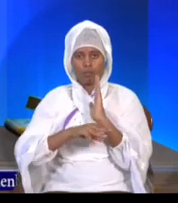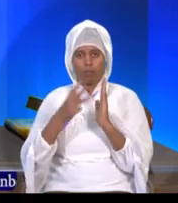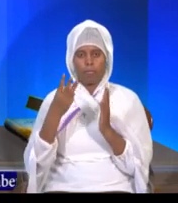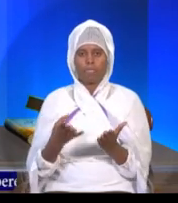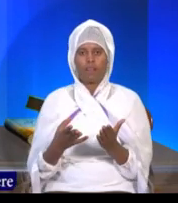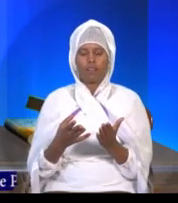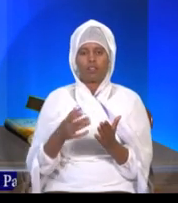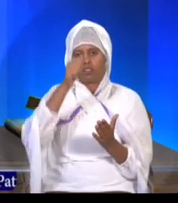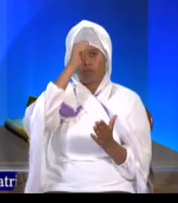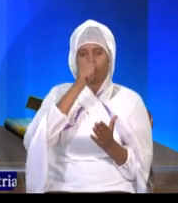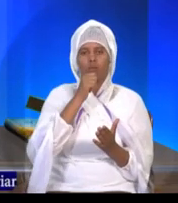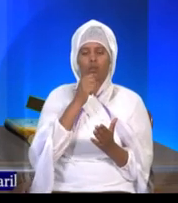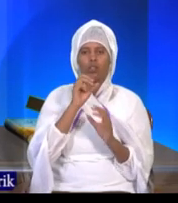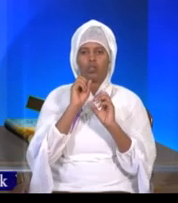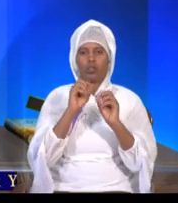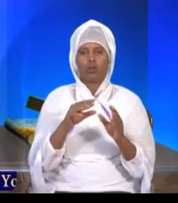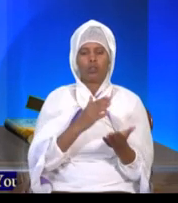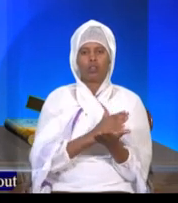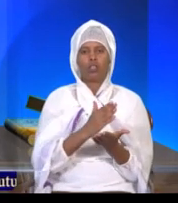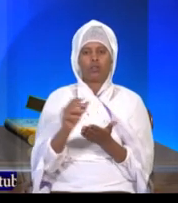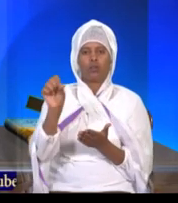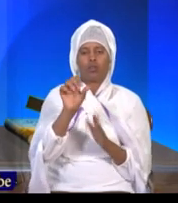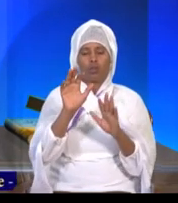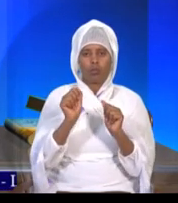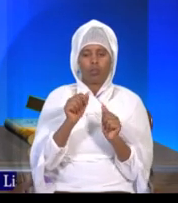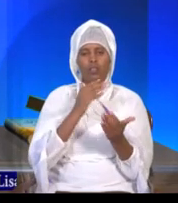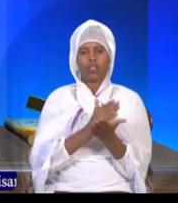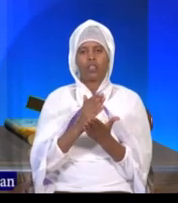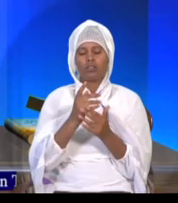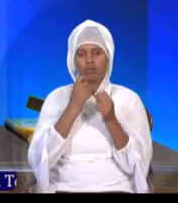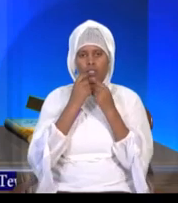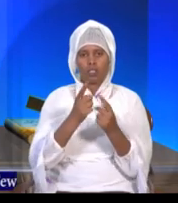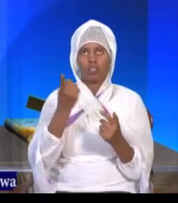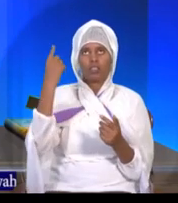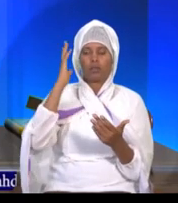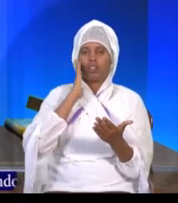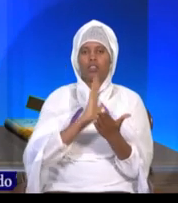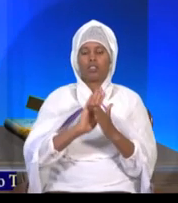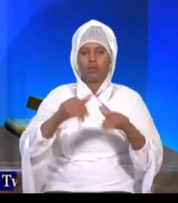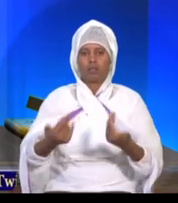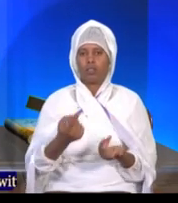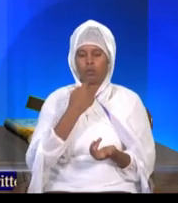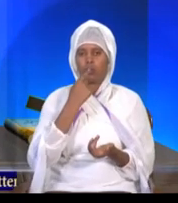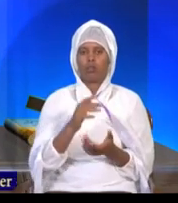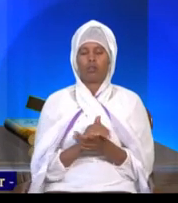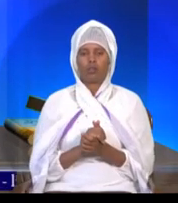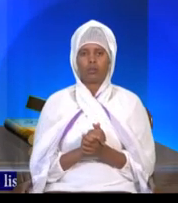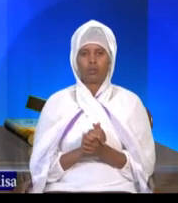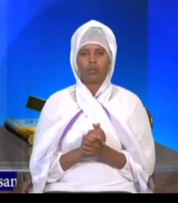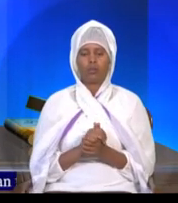ዓመታ ነዞም ኣቦልኢኹ ኪ ታሪኩ ሕተቶሞ እቲ ታሪኩ ምስ ነገረካ እግዚኣብሔር ይቕረ ይልልካ ኣለዎሎ